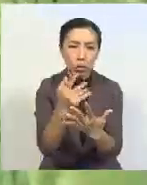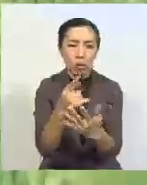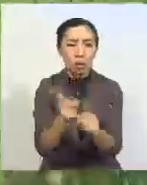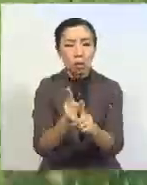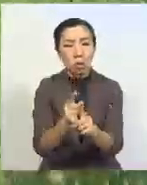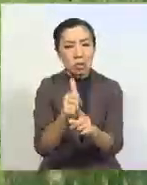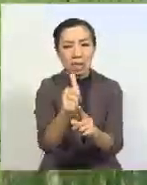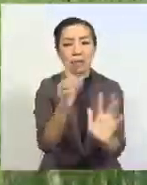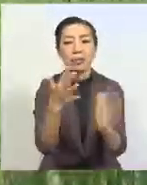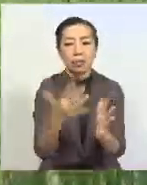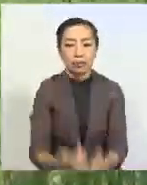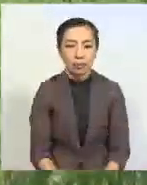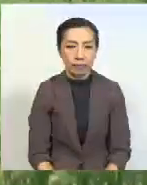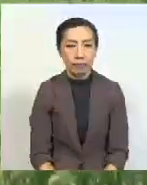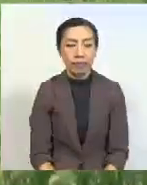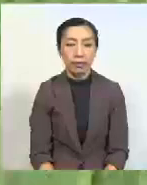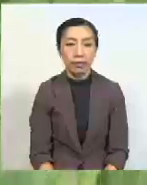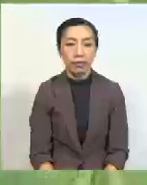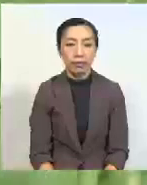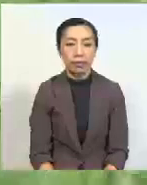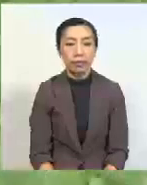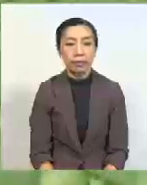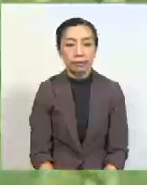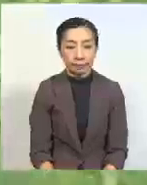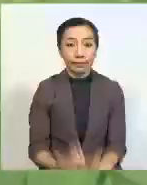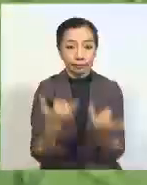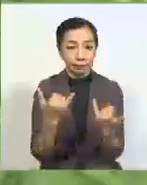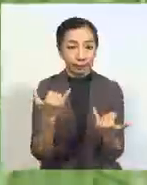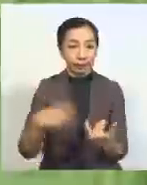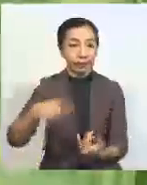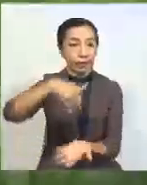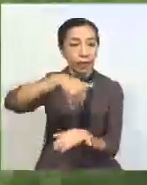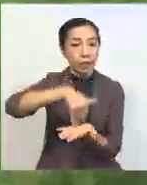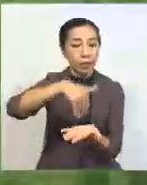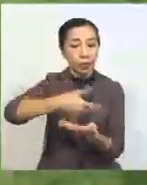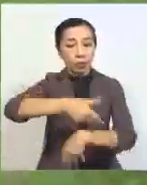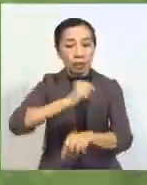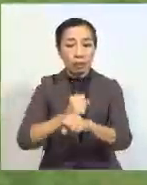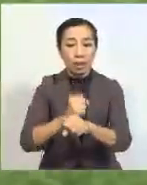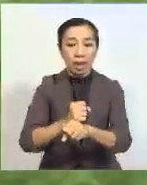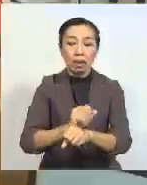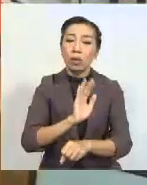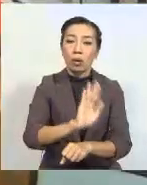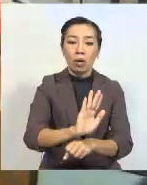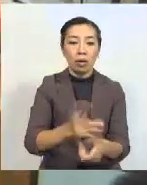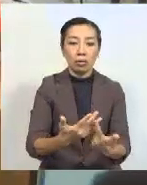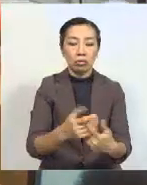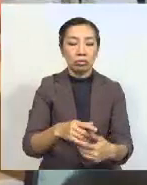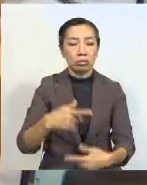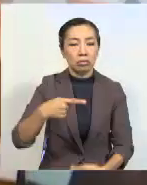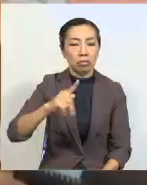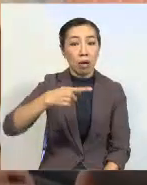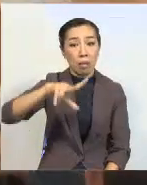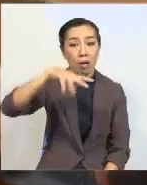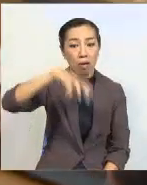ผลผลิตตามที่ต้องการค่ะขณะที่วันนี้เองนะคะที่ศูนย์ปฏิบัติการส่วนหน้ากองบัญชาการป้องกันและบรรเทา